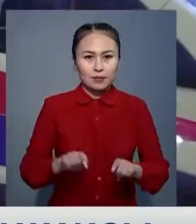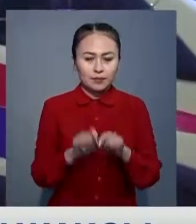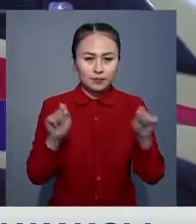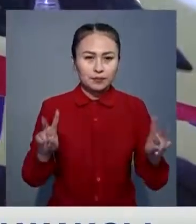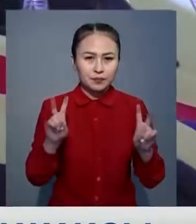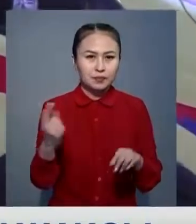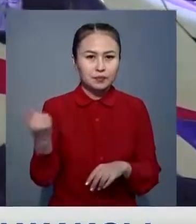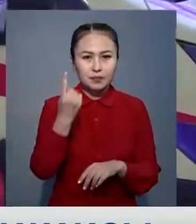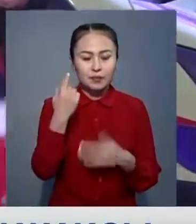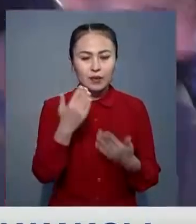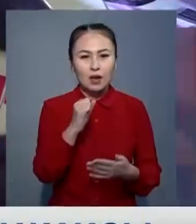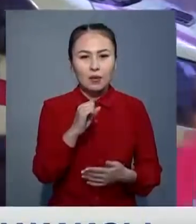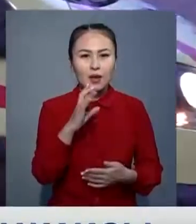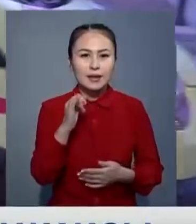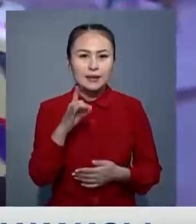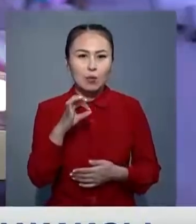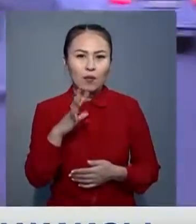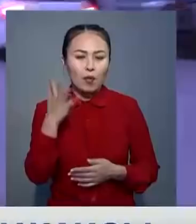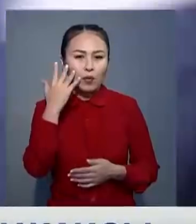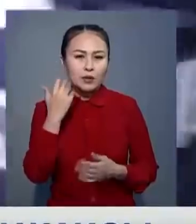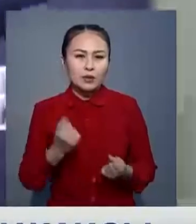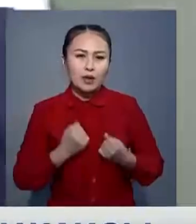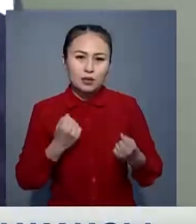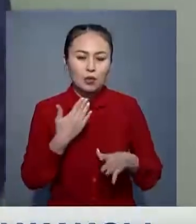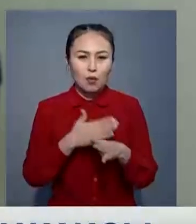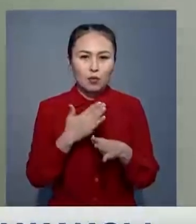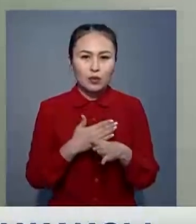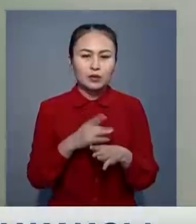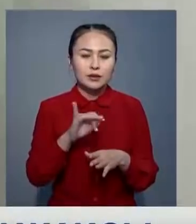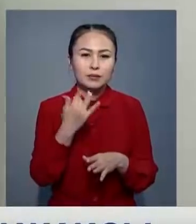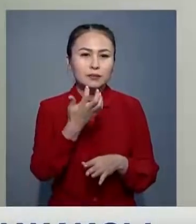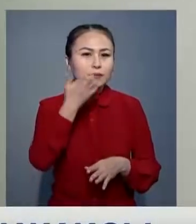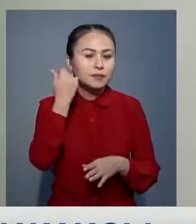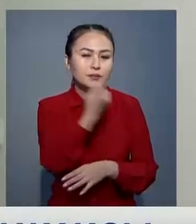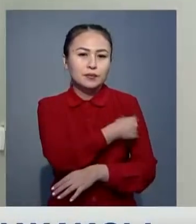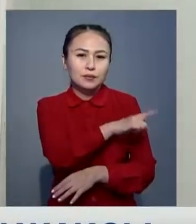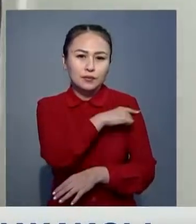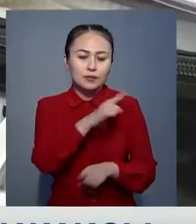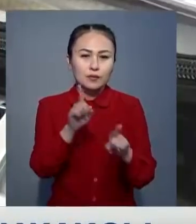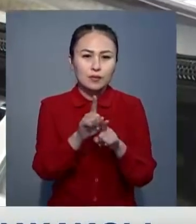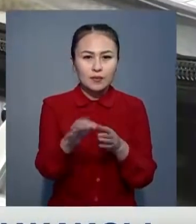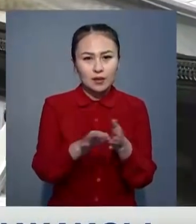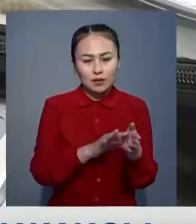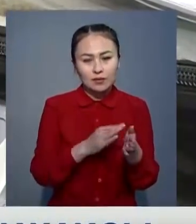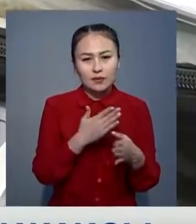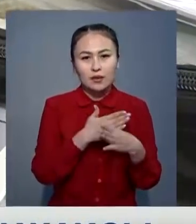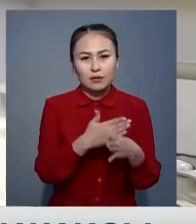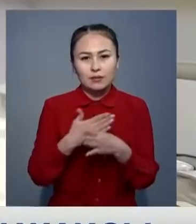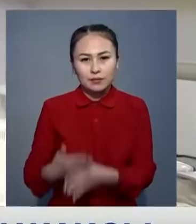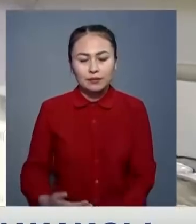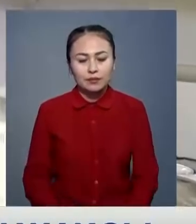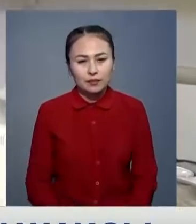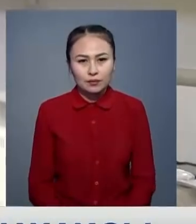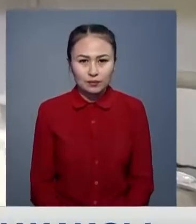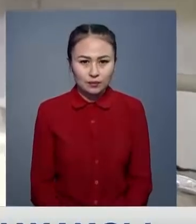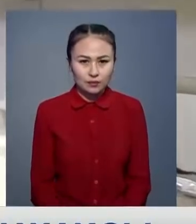алғашқы қарлығашы Арман Қасым. Ол қолынан келгенше қиналғандардың қасынан табылуға, сол арқылы жедел жәрдемшілер жұмыстың қолғабыс етуге қашанда дайын. Моя